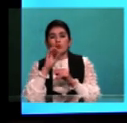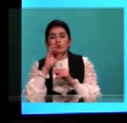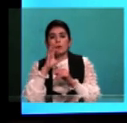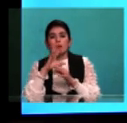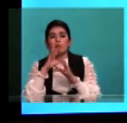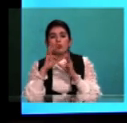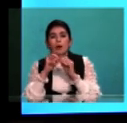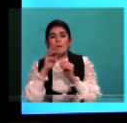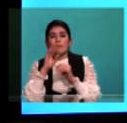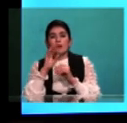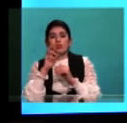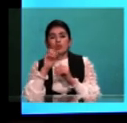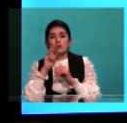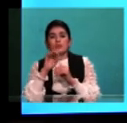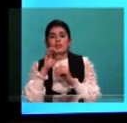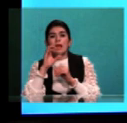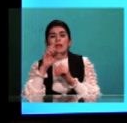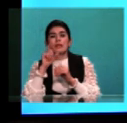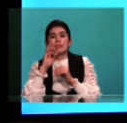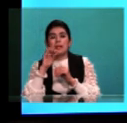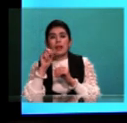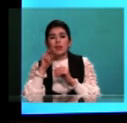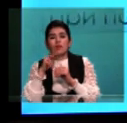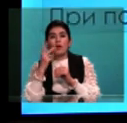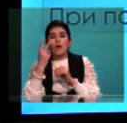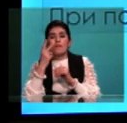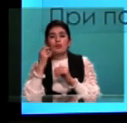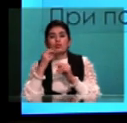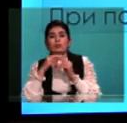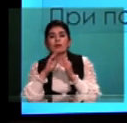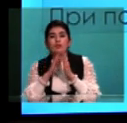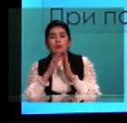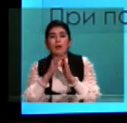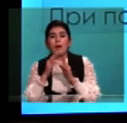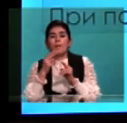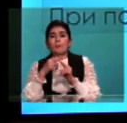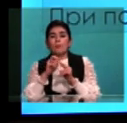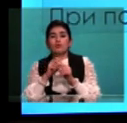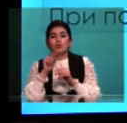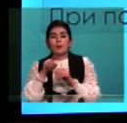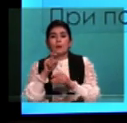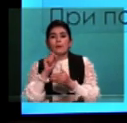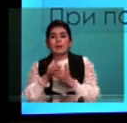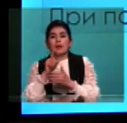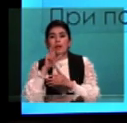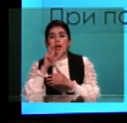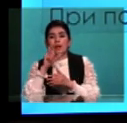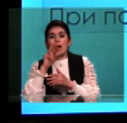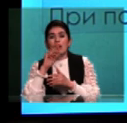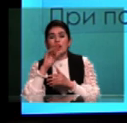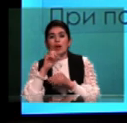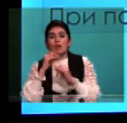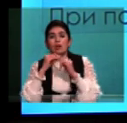программы», «Microsoft Office» и «Microsoft Excel». Второй способ запуска данной программы – при помощи ярлыка на рабочем